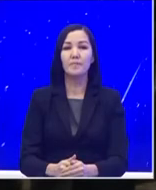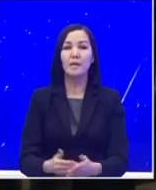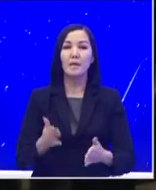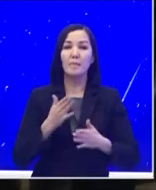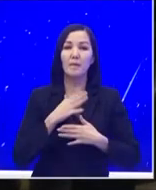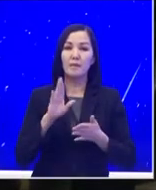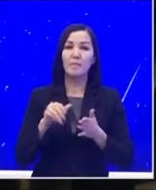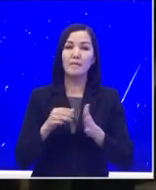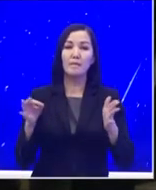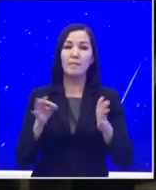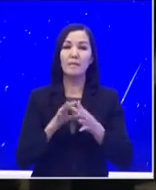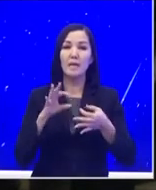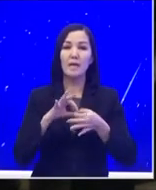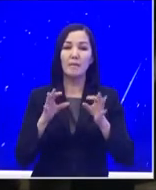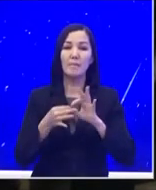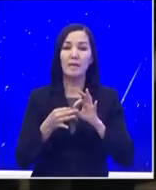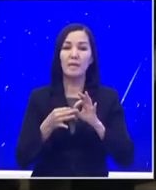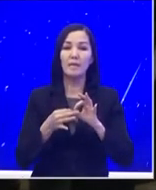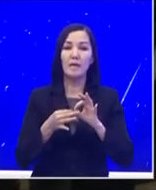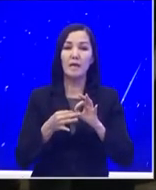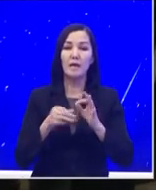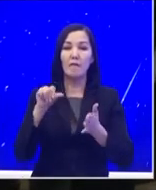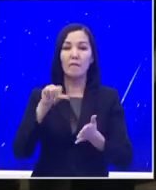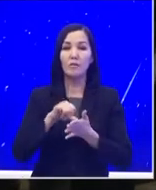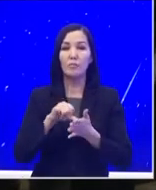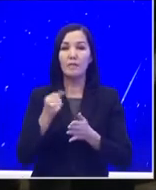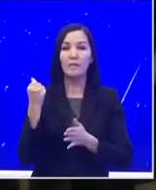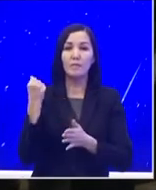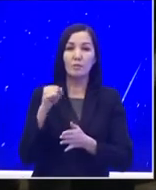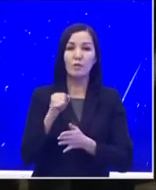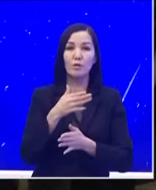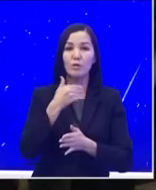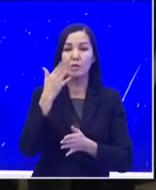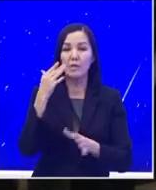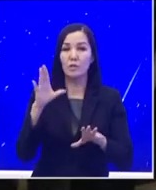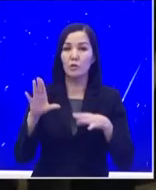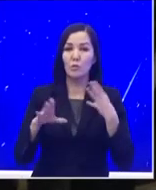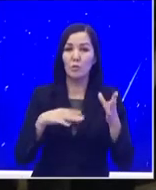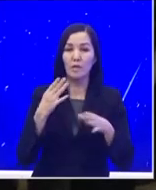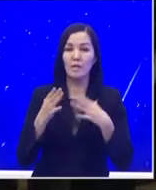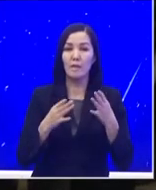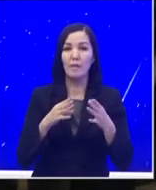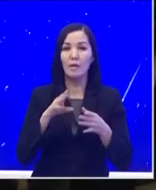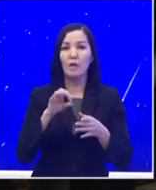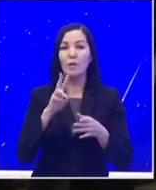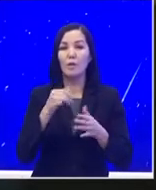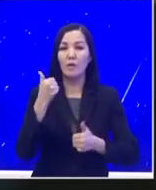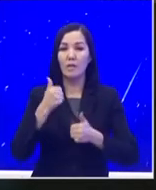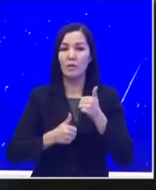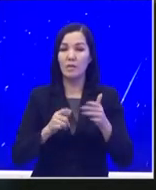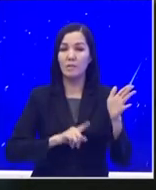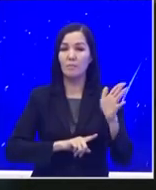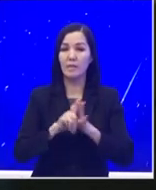Менің басты мақсатым олимпиадада лайықты өнер көрсету. Жаз айында нағыз бабыма енем. Сол уақытта Токиодағы жарыста